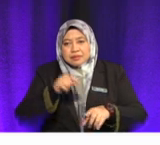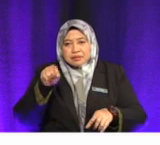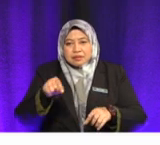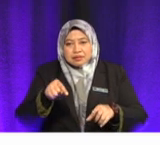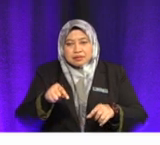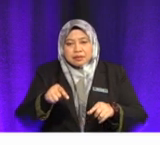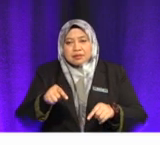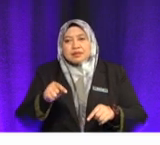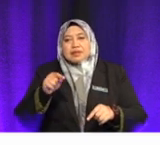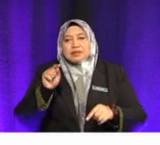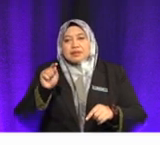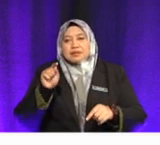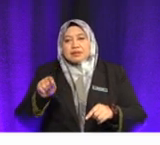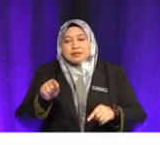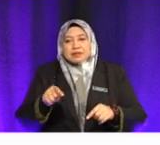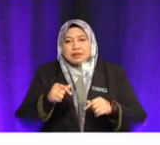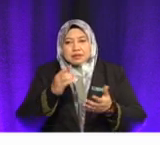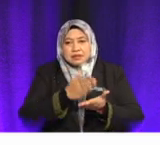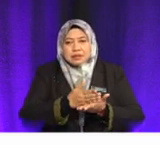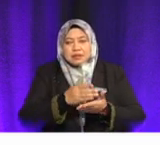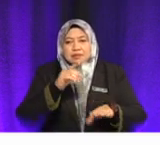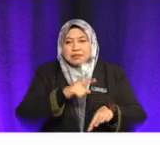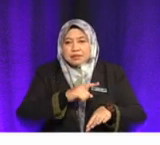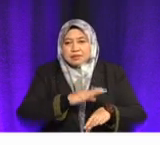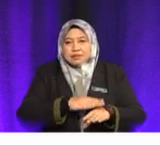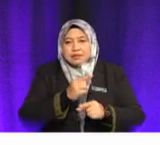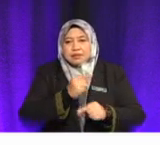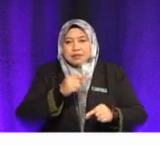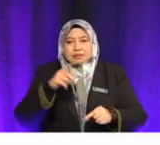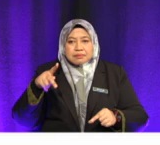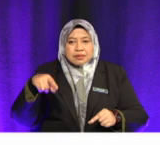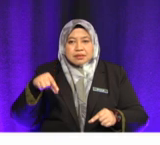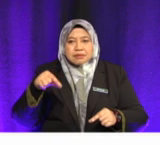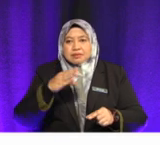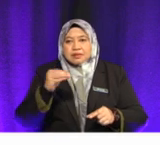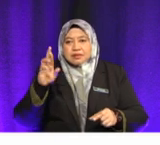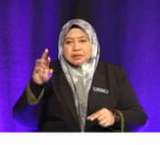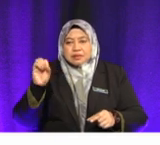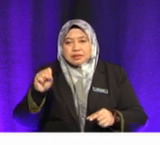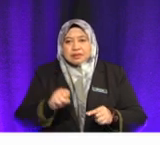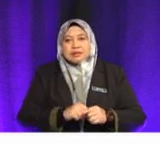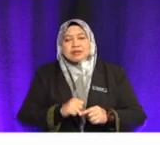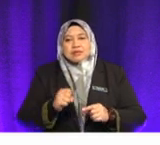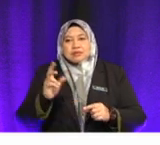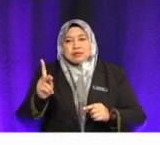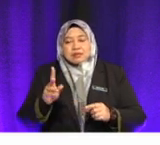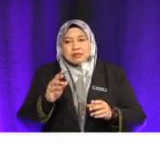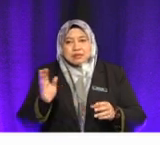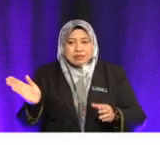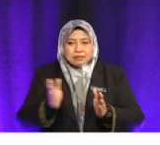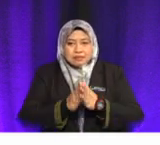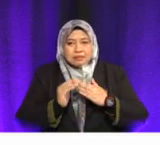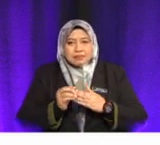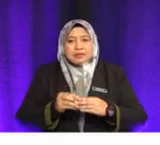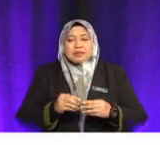Oke kita balik lagi soalnya satu ah cepat anak-anak dan bila coba Oke kita minta kawan